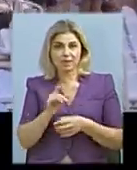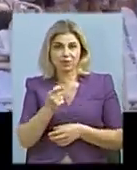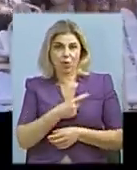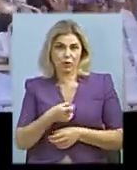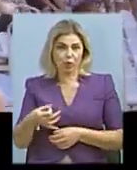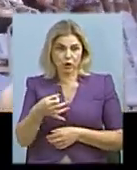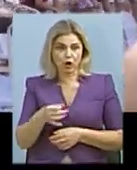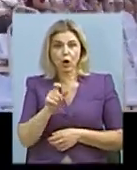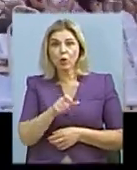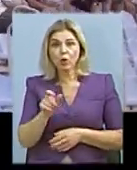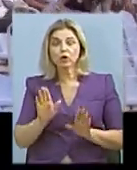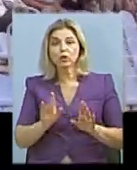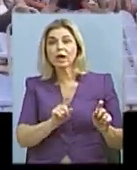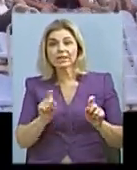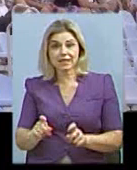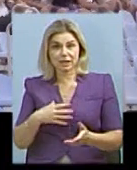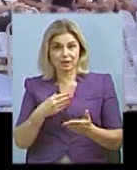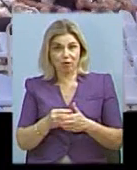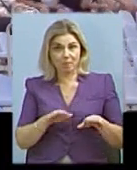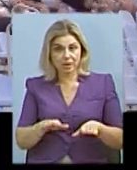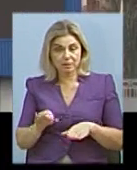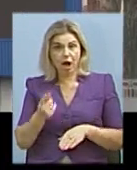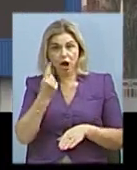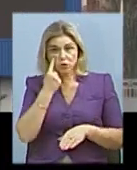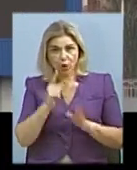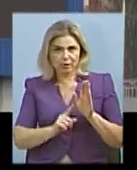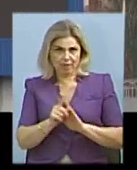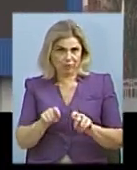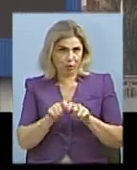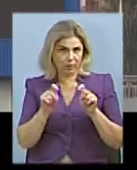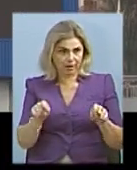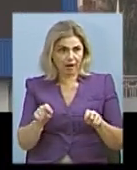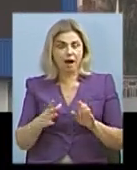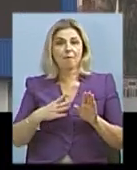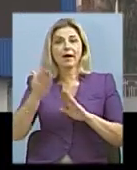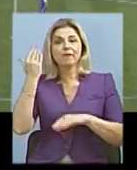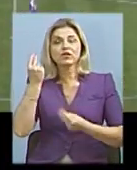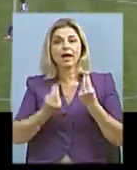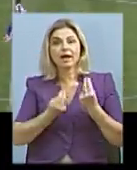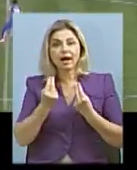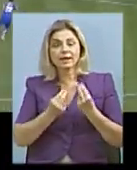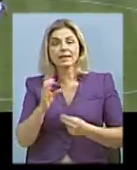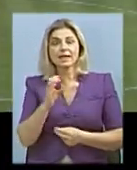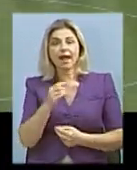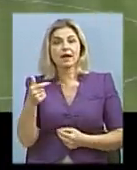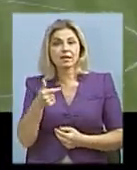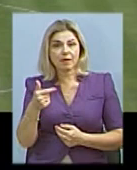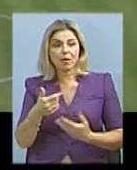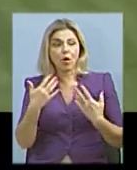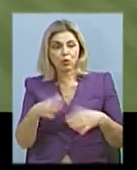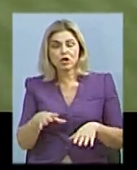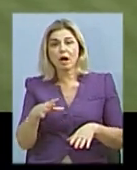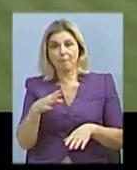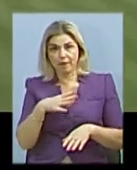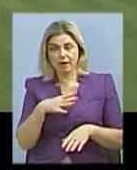тільки влаштовувалися на своїх місцях, а рахунок у зустрічі вже було відкрито. Колишній гравець Миколаєва Сергій Герасимець пройшов лівим